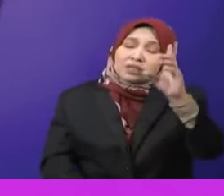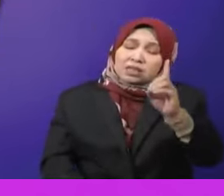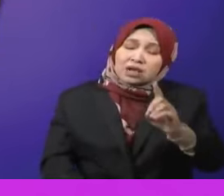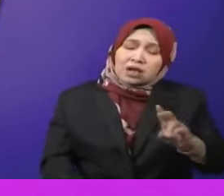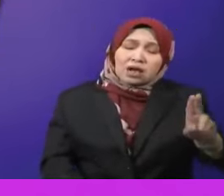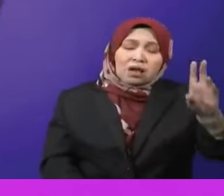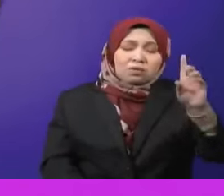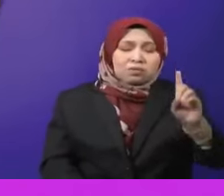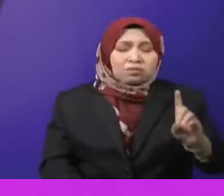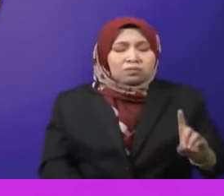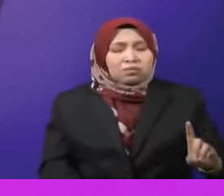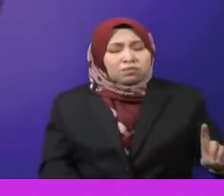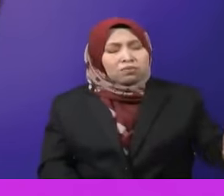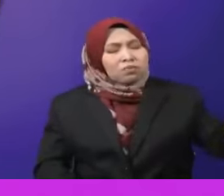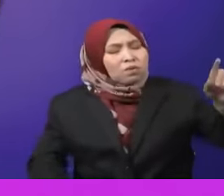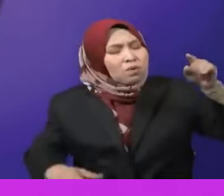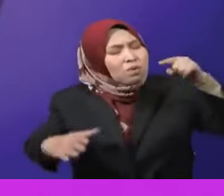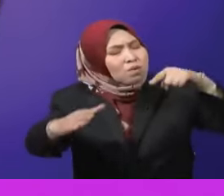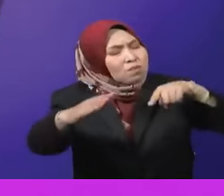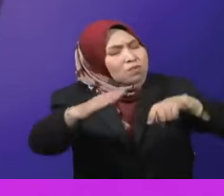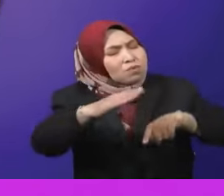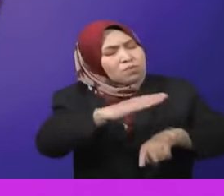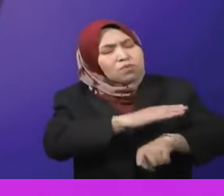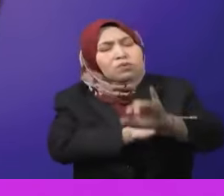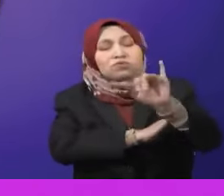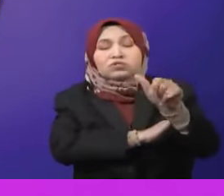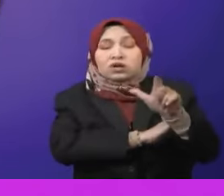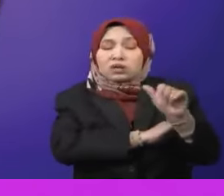وآتاه الله الملك